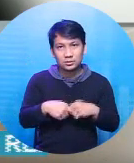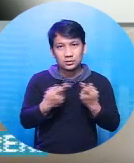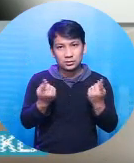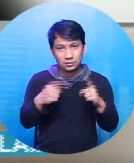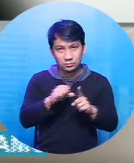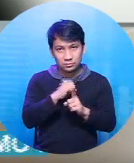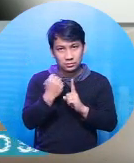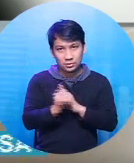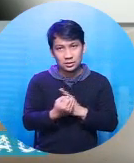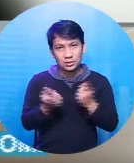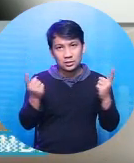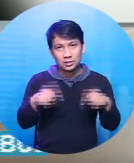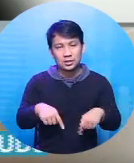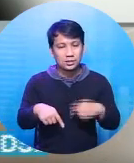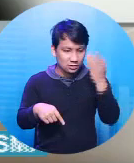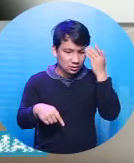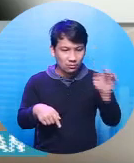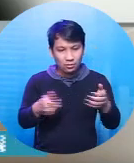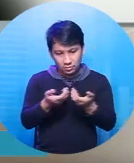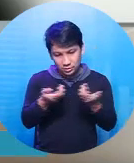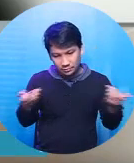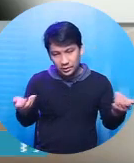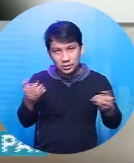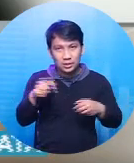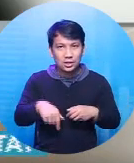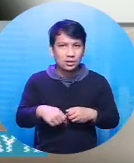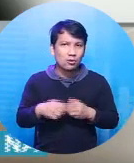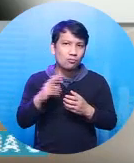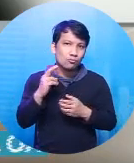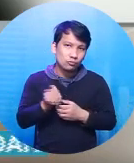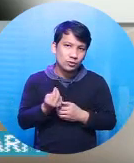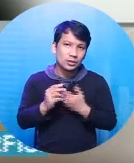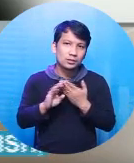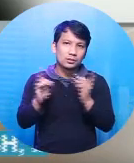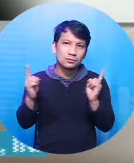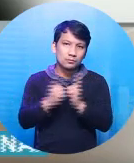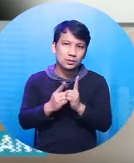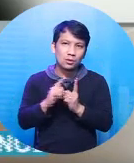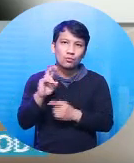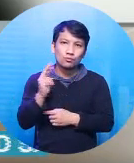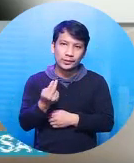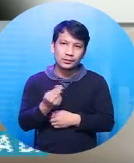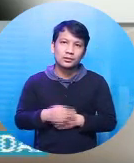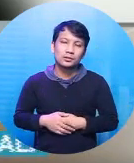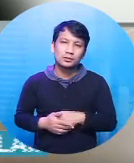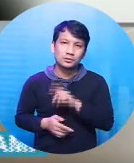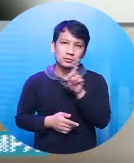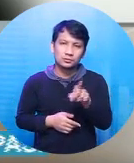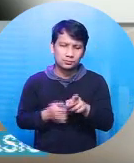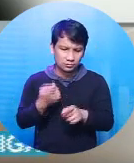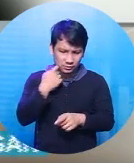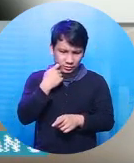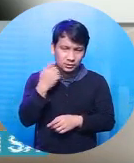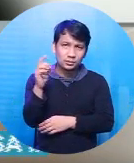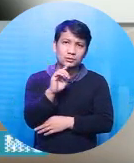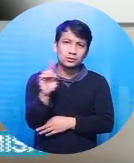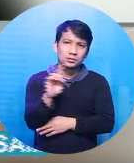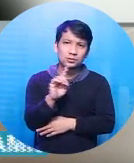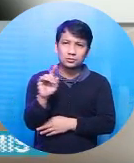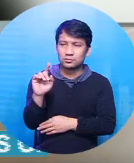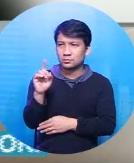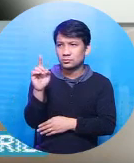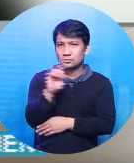sitwasyon. Opo. Okay. So, kailan sila muling nagkita? Ito lang po,